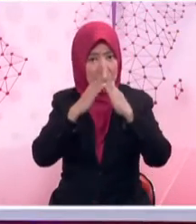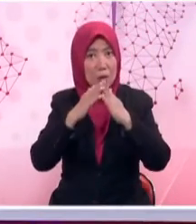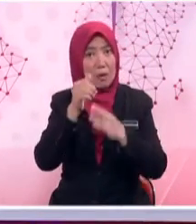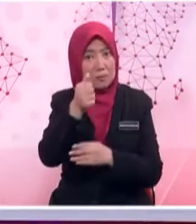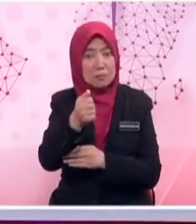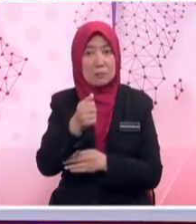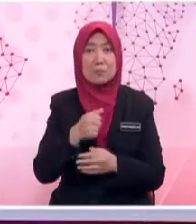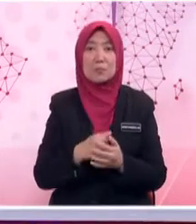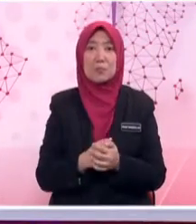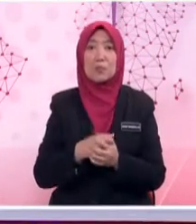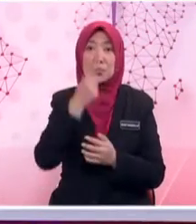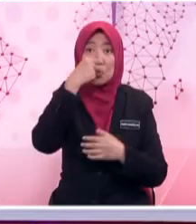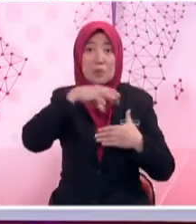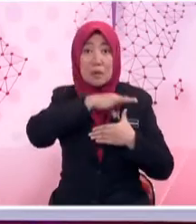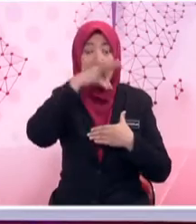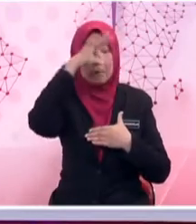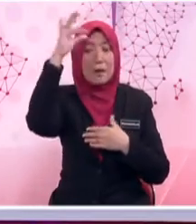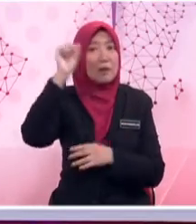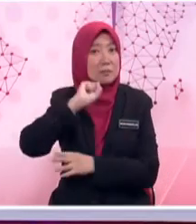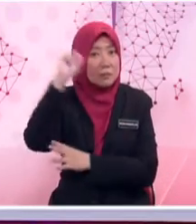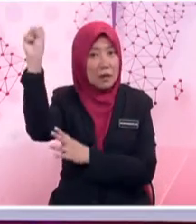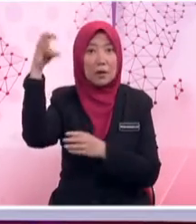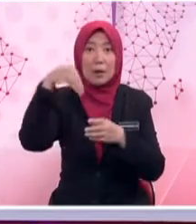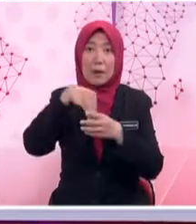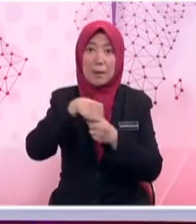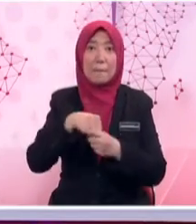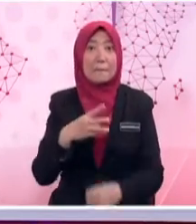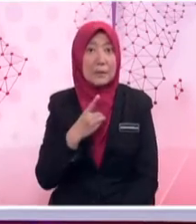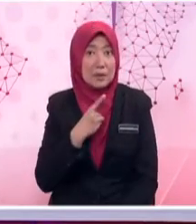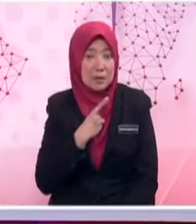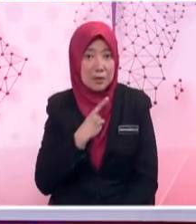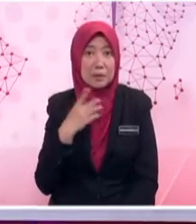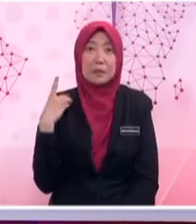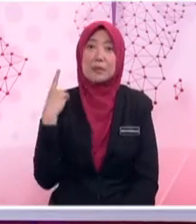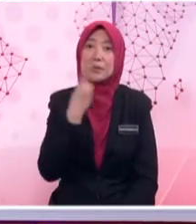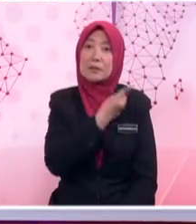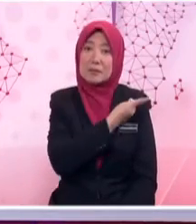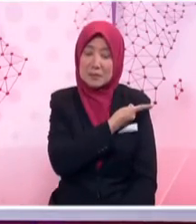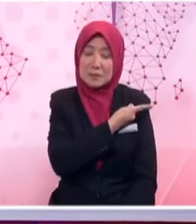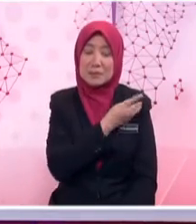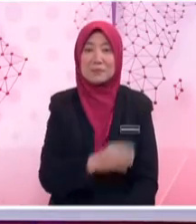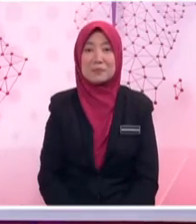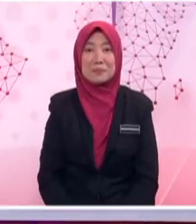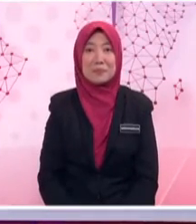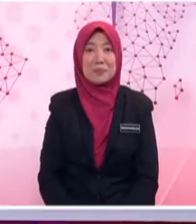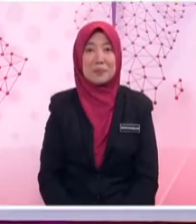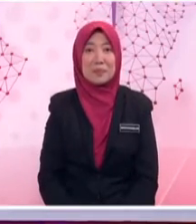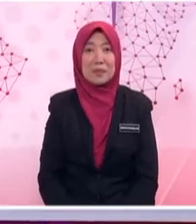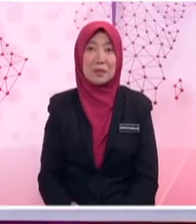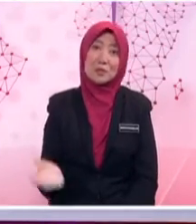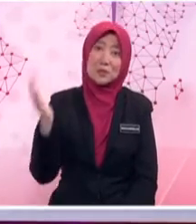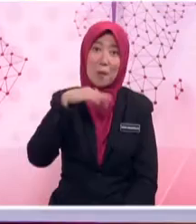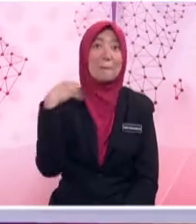akan memberikan semangat patriotisme dalam diri kita, ya. Apa kata kita tutup kita punya program kita dengan